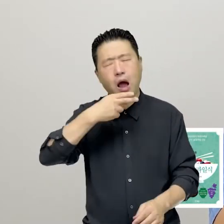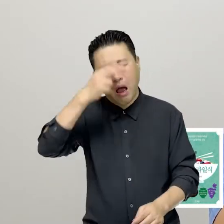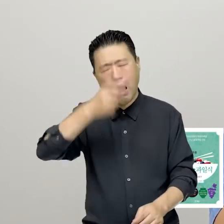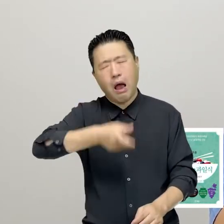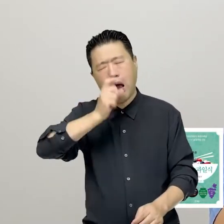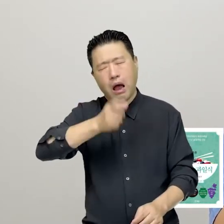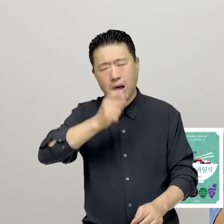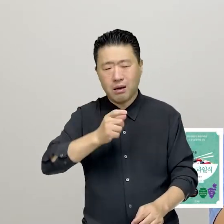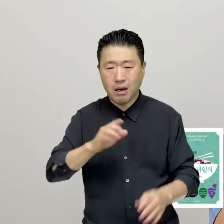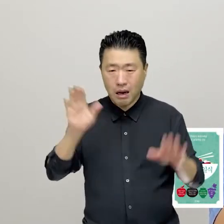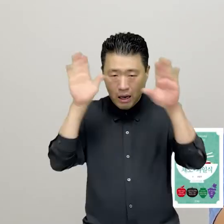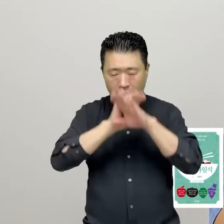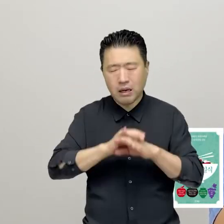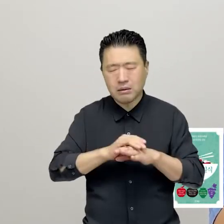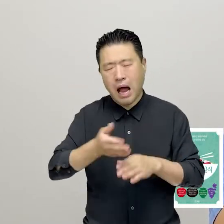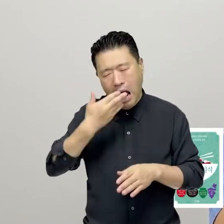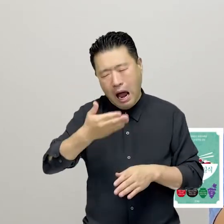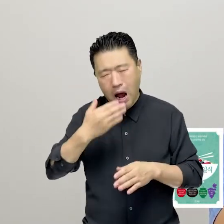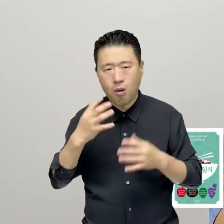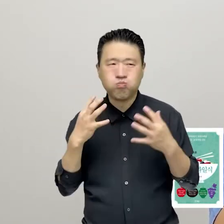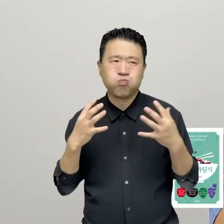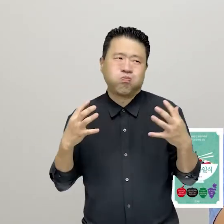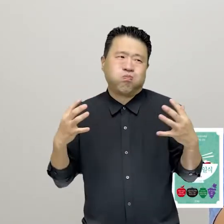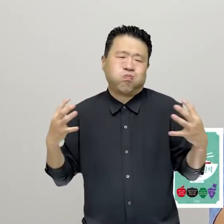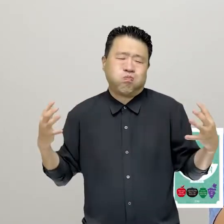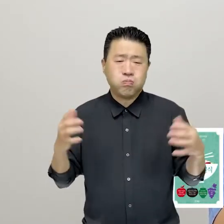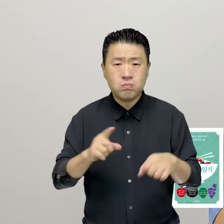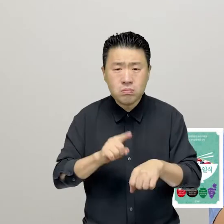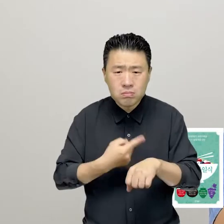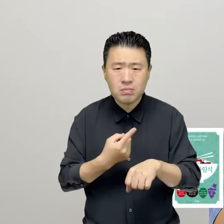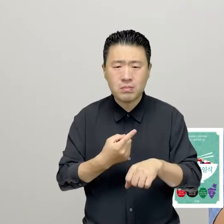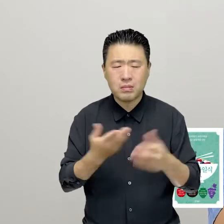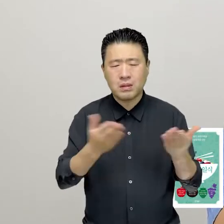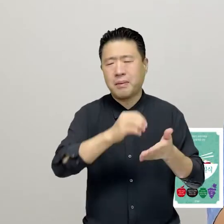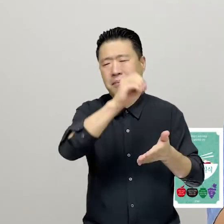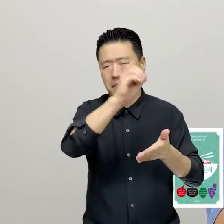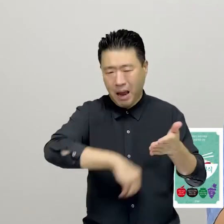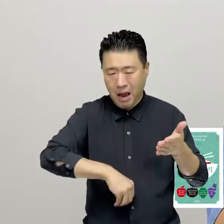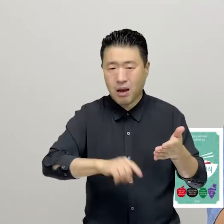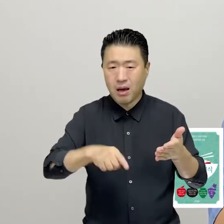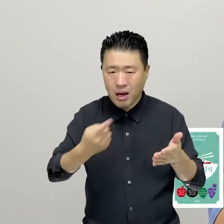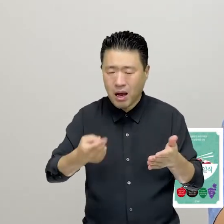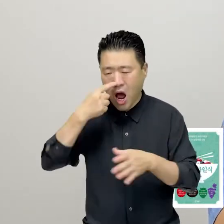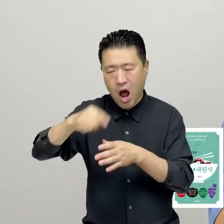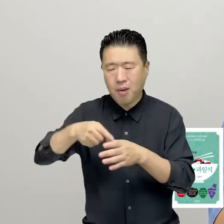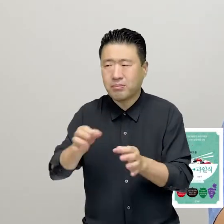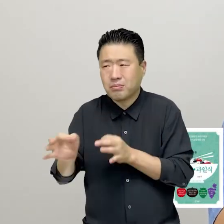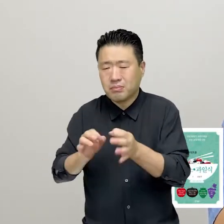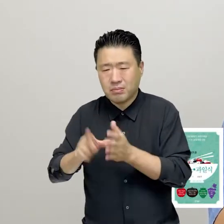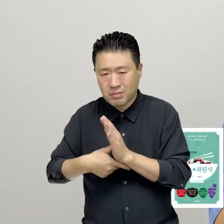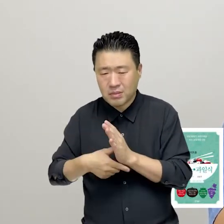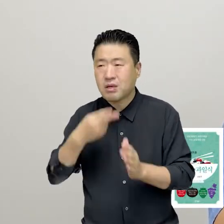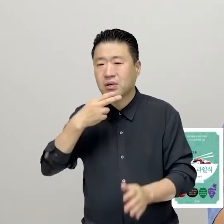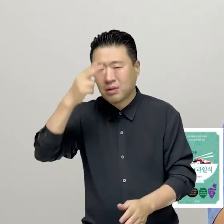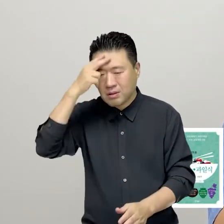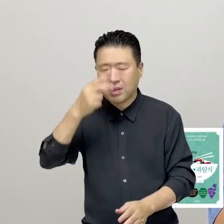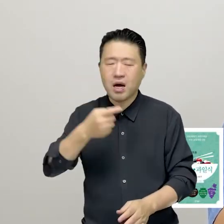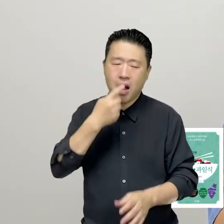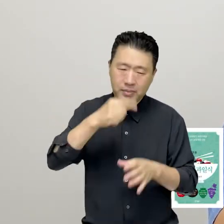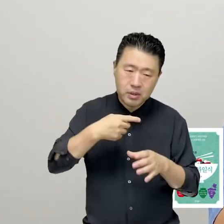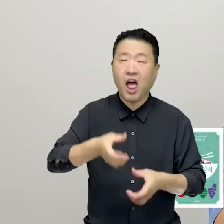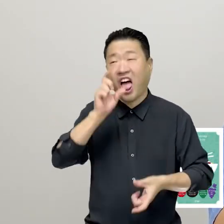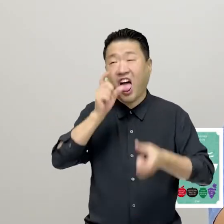술을 마시고 야식을 통해서 살이 점점 쪘고요. 그 이후 퇴사를 하고 커피 사업을 하면서